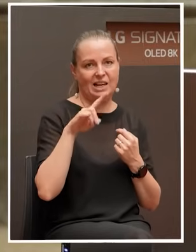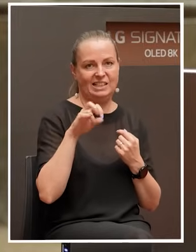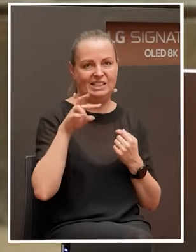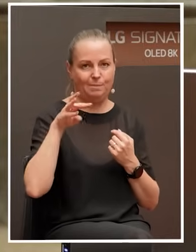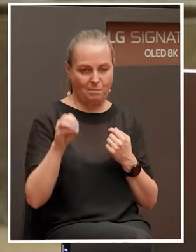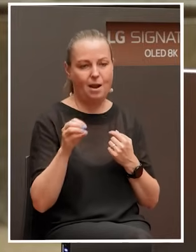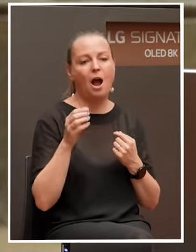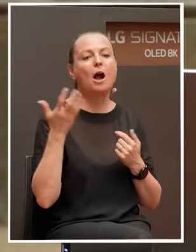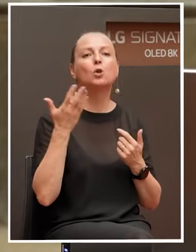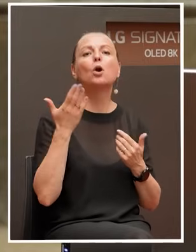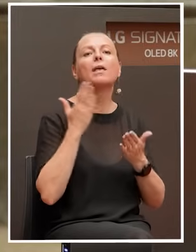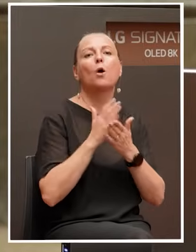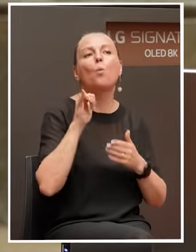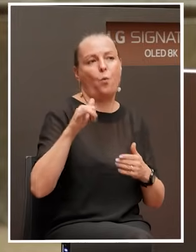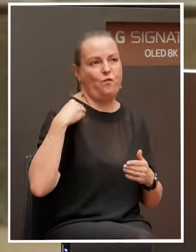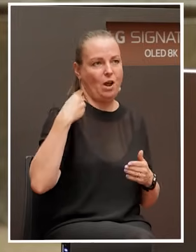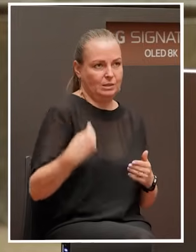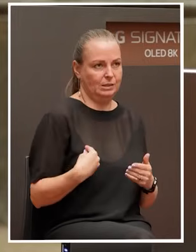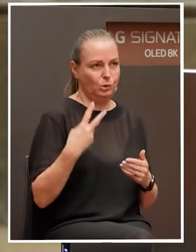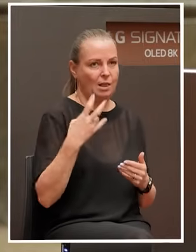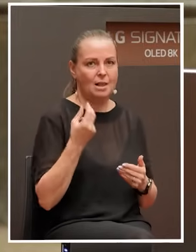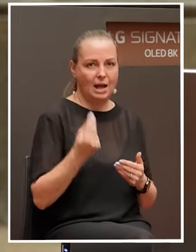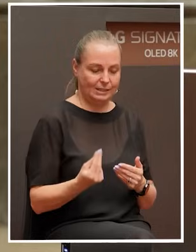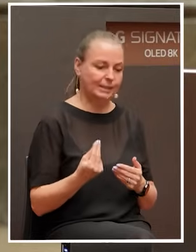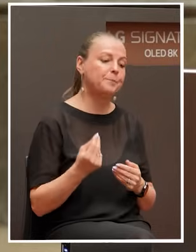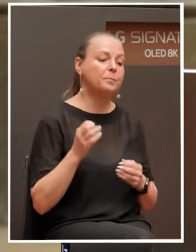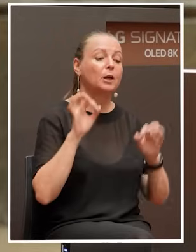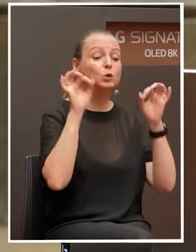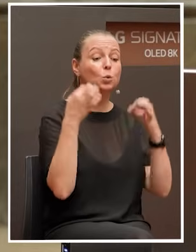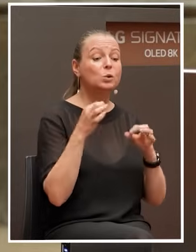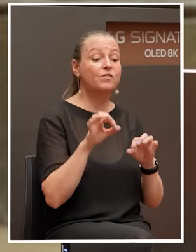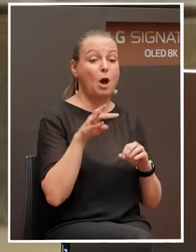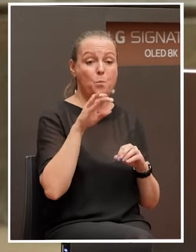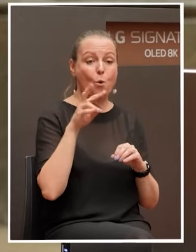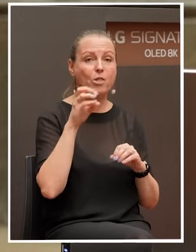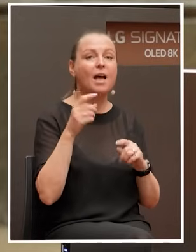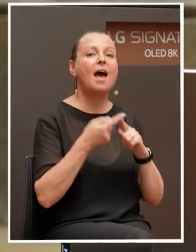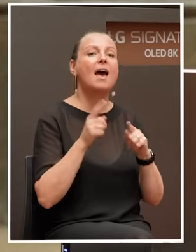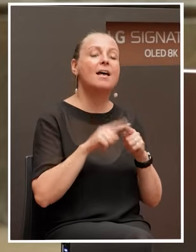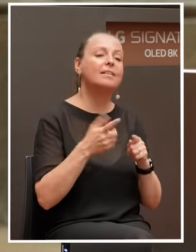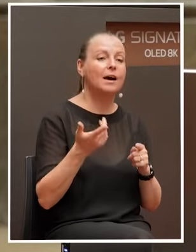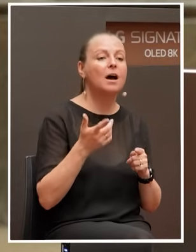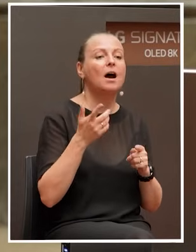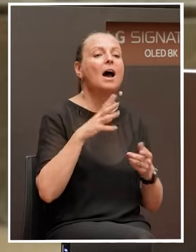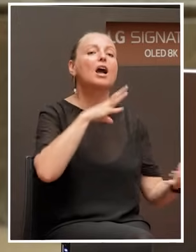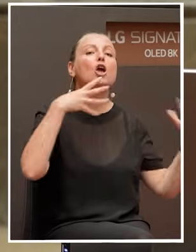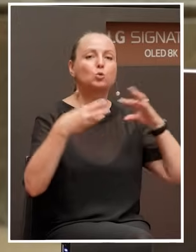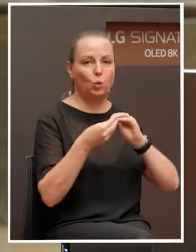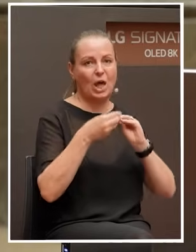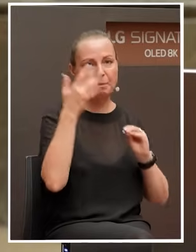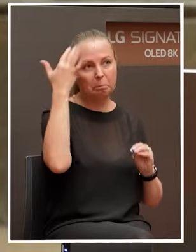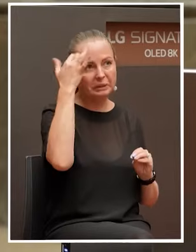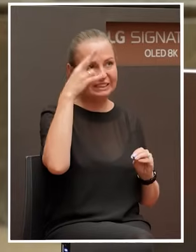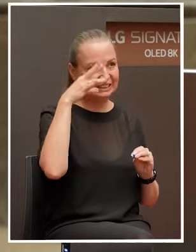которыми нация, безусловно, гордится. Искусство Моне есть результат рефлектирующей мысли,